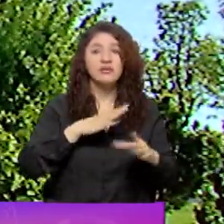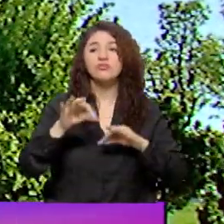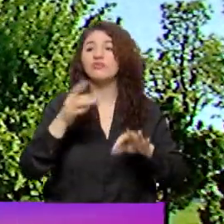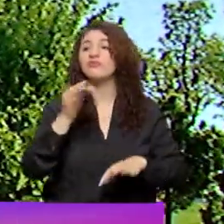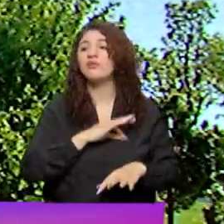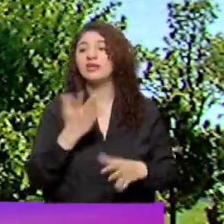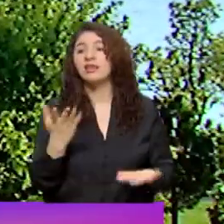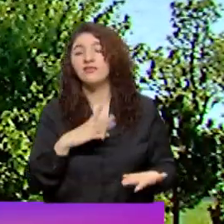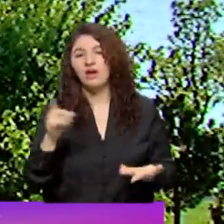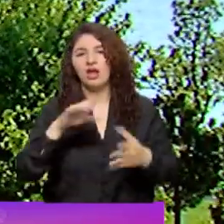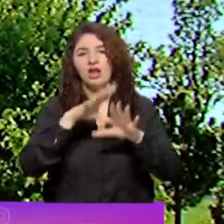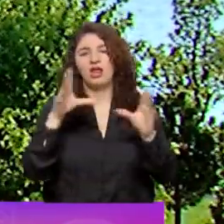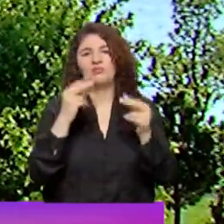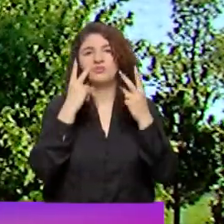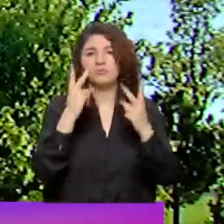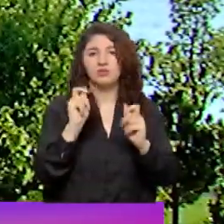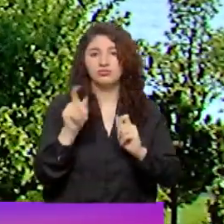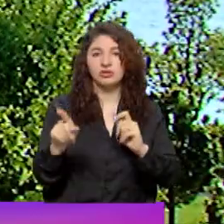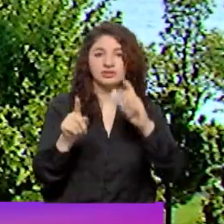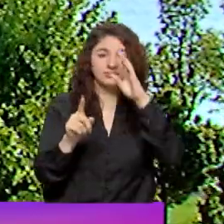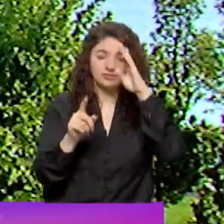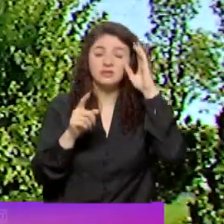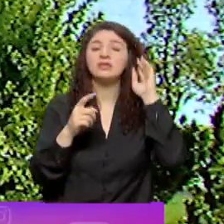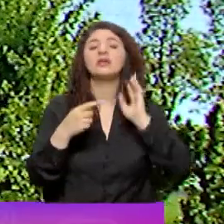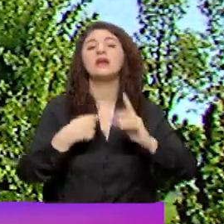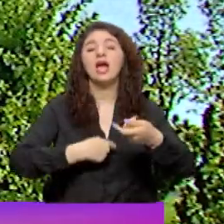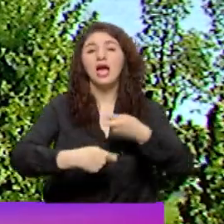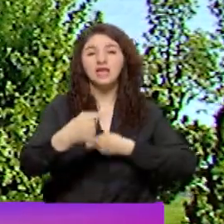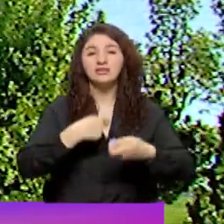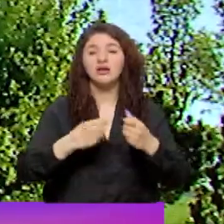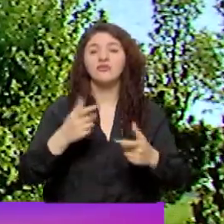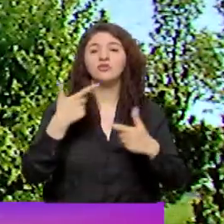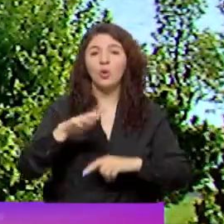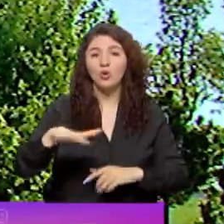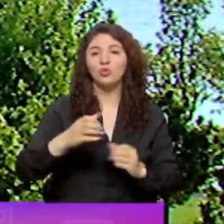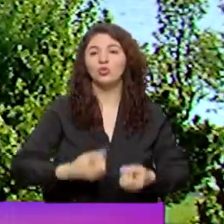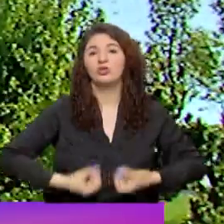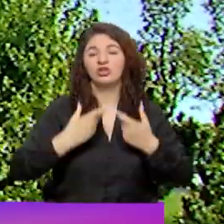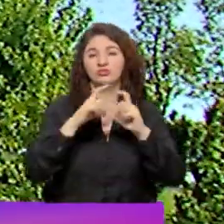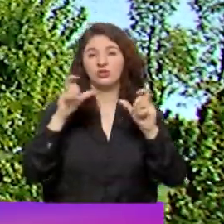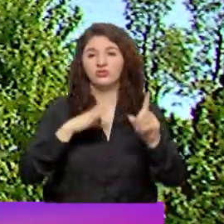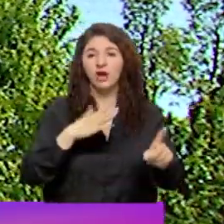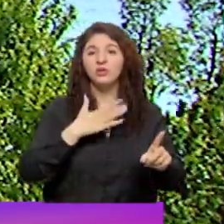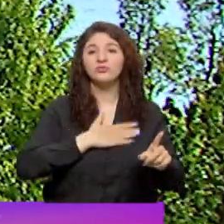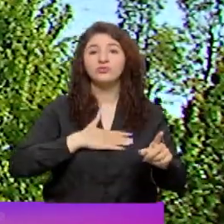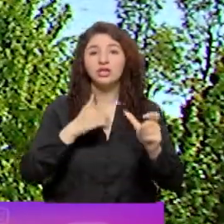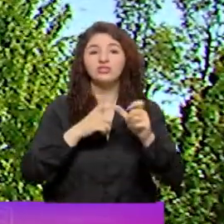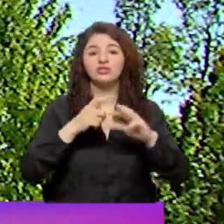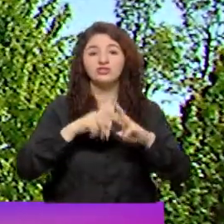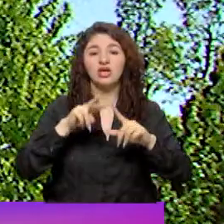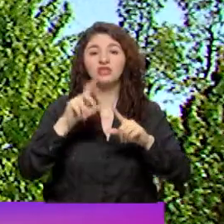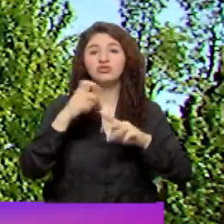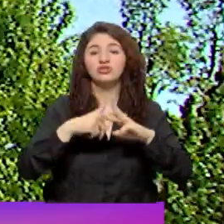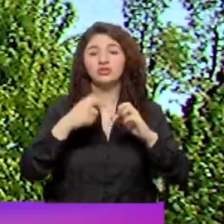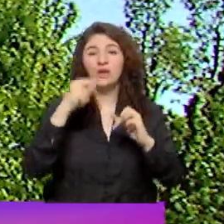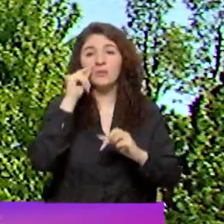müteahhitlere getiriyor bunlara bakacağız esnaf köylü üretici manşetleri Bursa'dan bu Solakoğlu